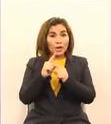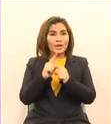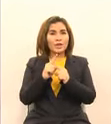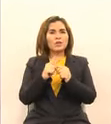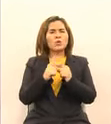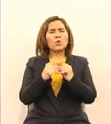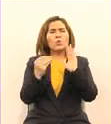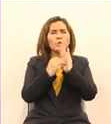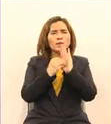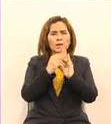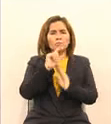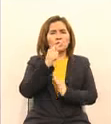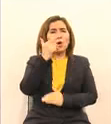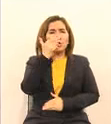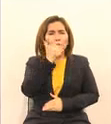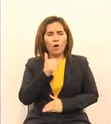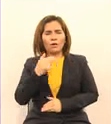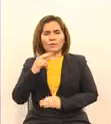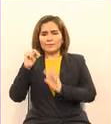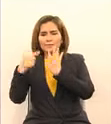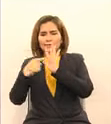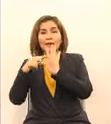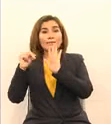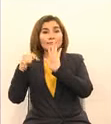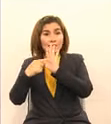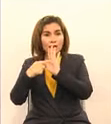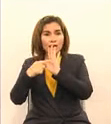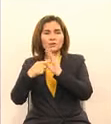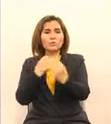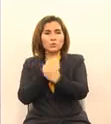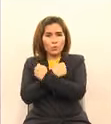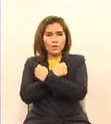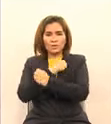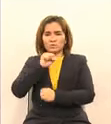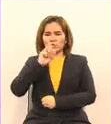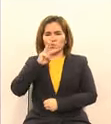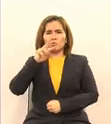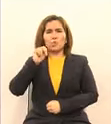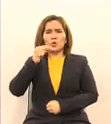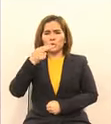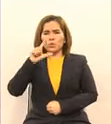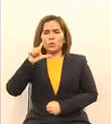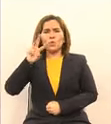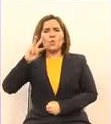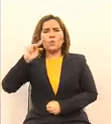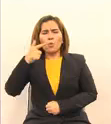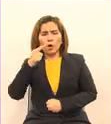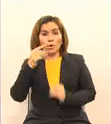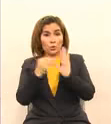านาสุขุมวิทสวนหลวงนะครับมีผับที่ต่างจังหวัดอยู่2แห่ง